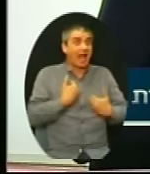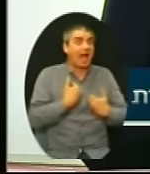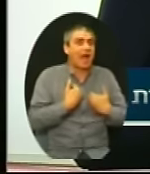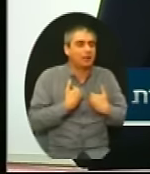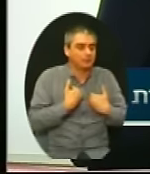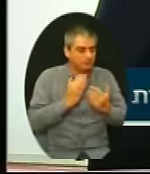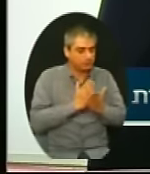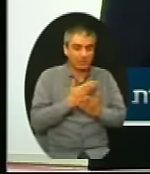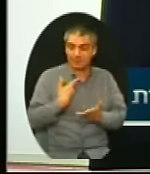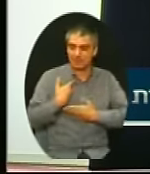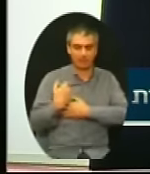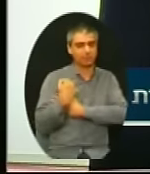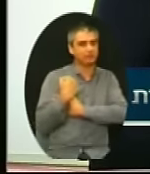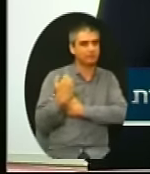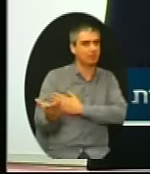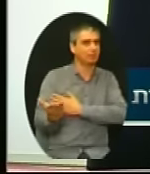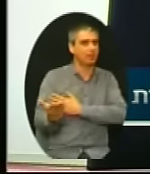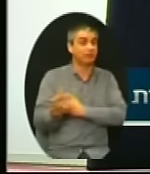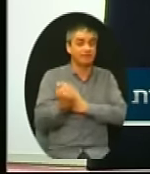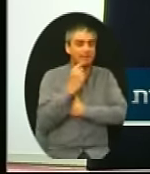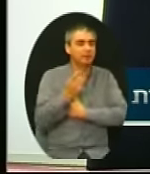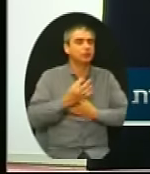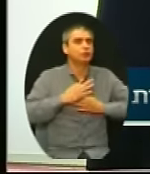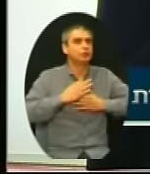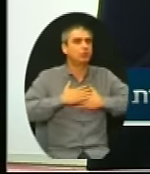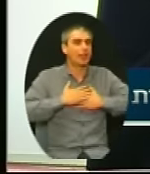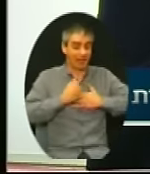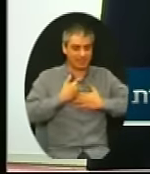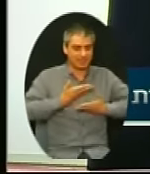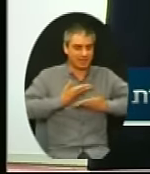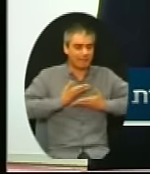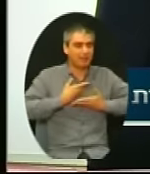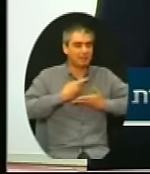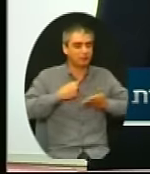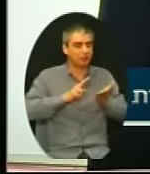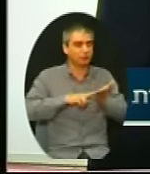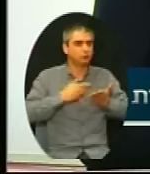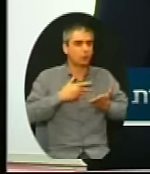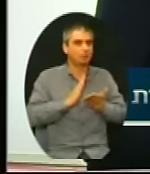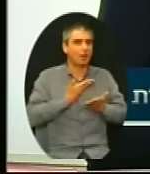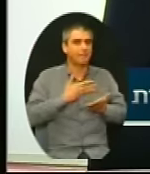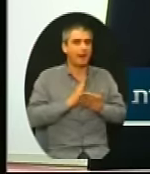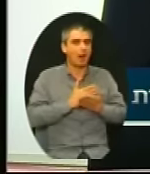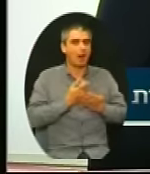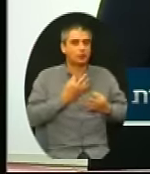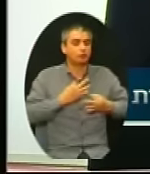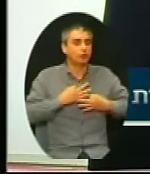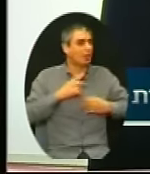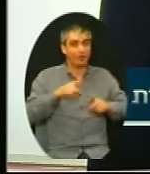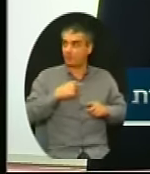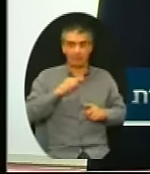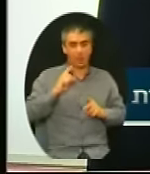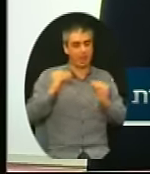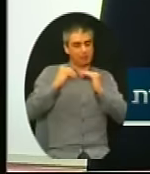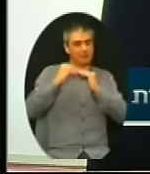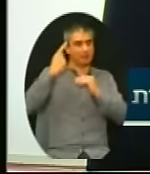באופן אמיתי קיבלתי מנדט, והמנדט הזה הוא שלי, אני קיבלתי אותו ויש לי זכות לקבל החלטות, שלפעמים לא יתאמו